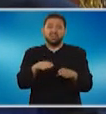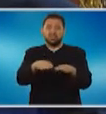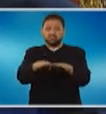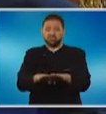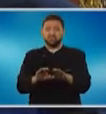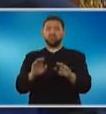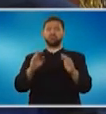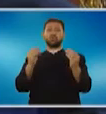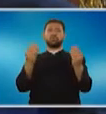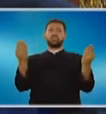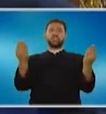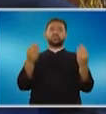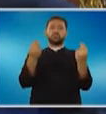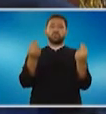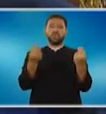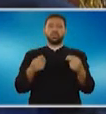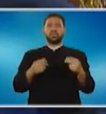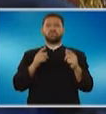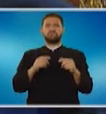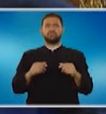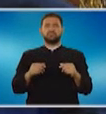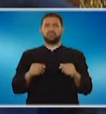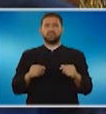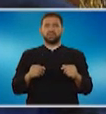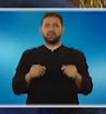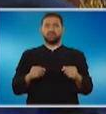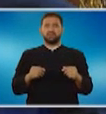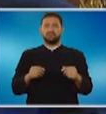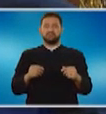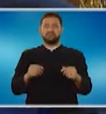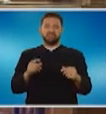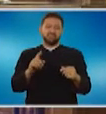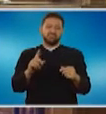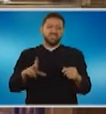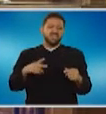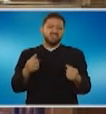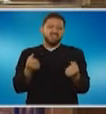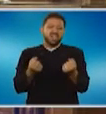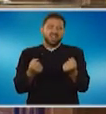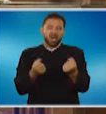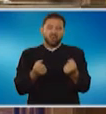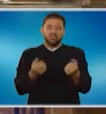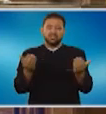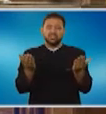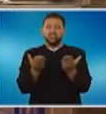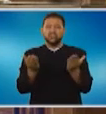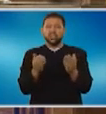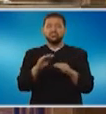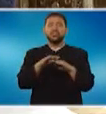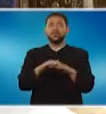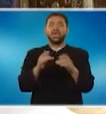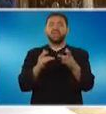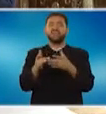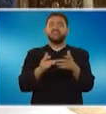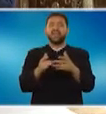sau e cam complicat să stai, să-ți bată lumina aceea tot timpul și să te bucuri. Aceasta în primul